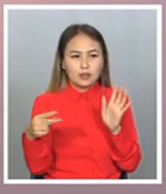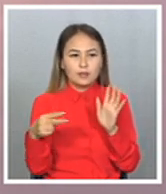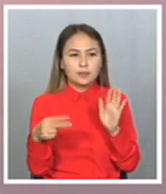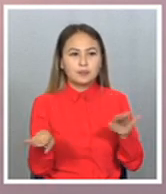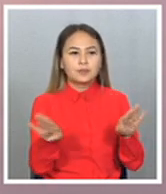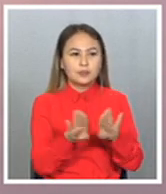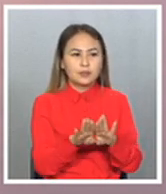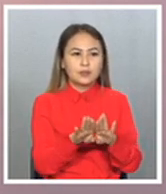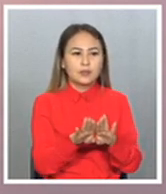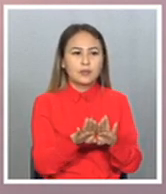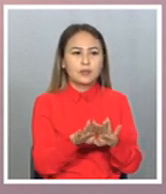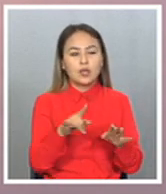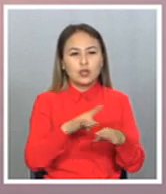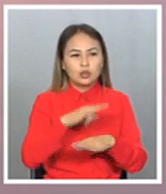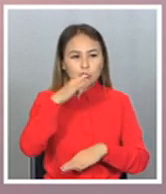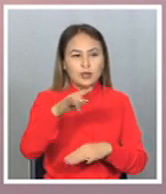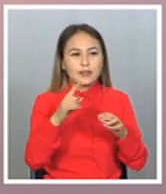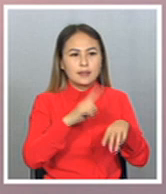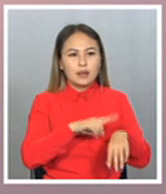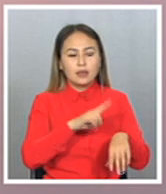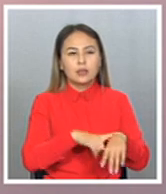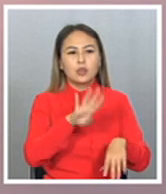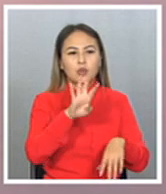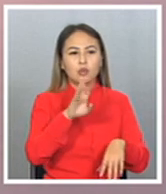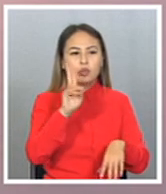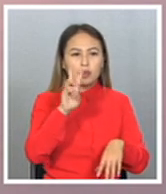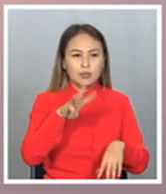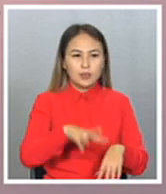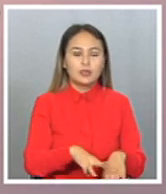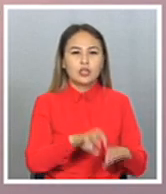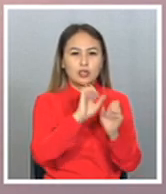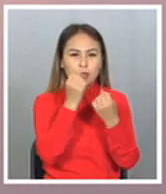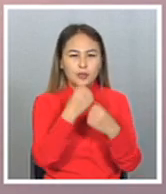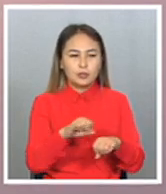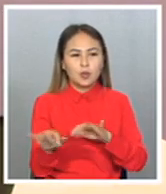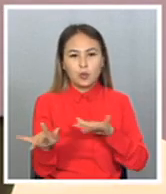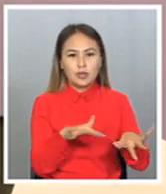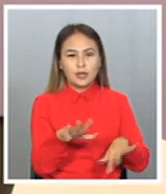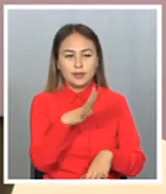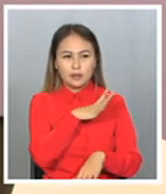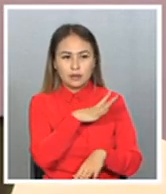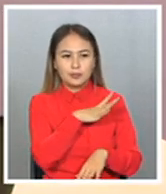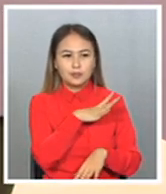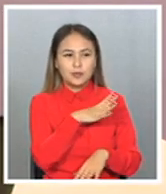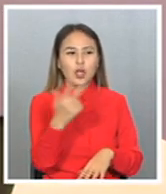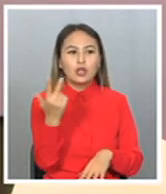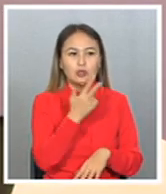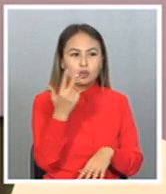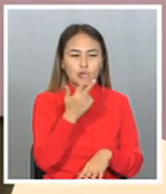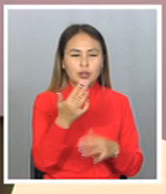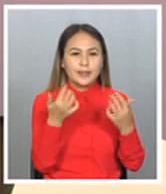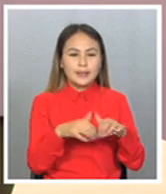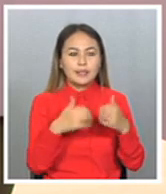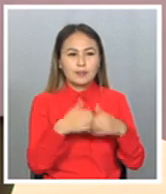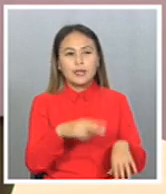Демек, ұшақ сағатына 400 километр жылдамдықпен қозғалған екен. Үшінші есепке